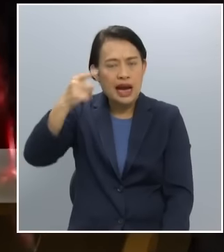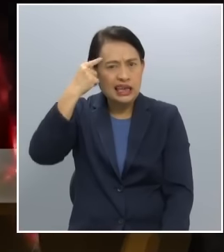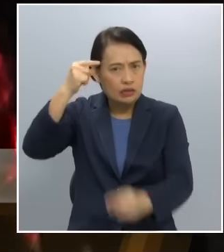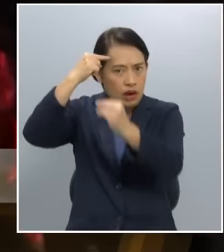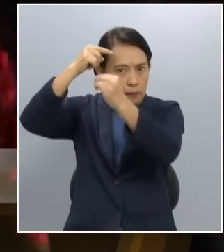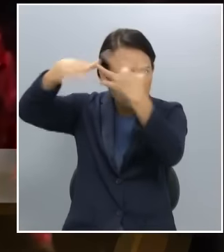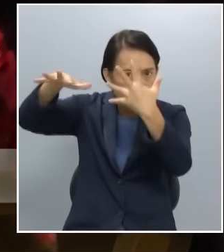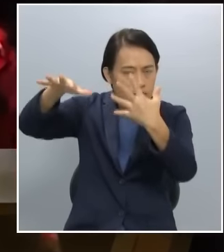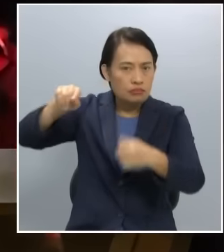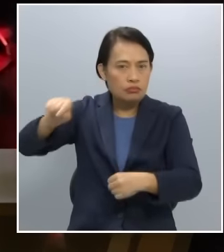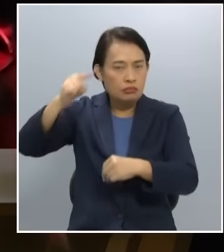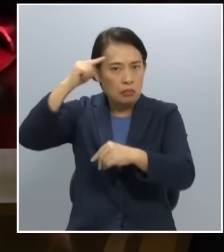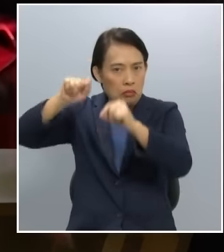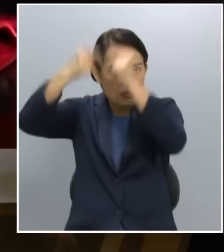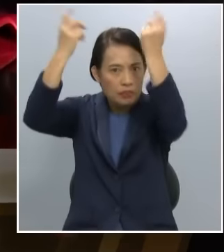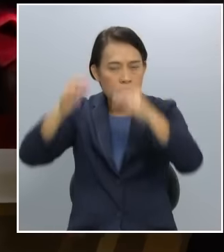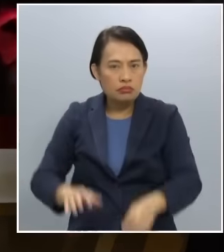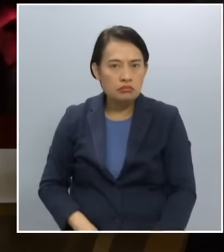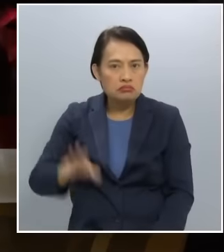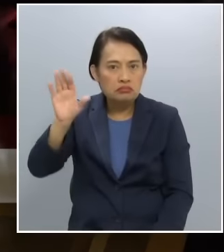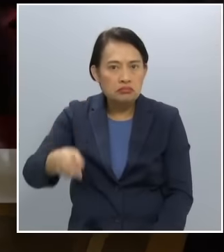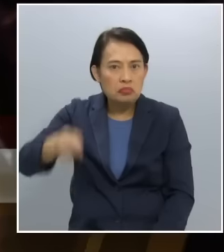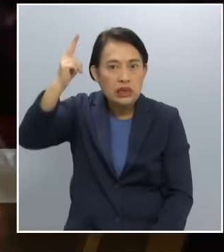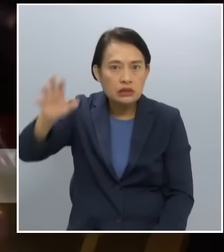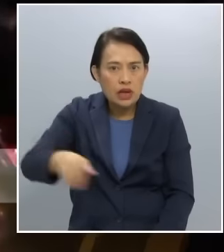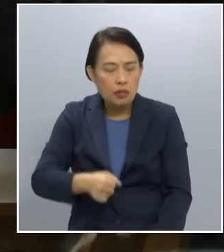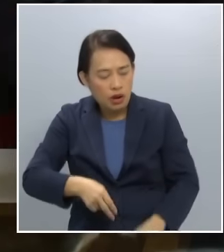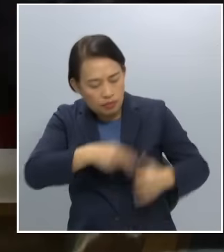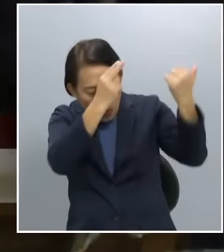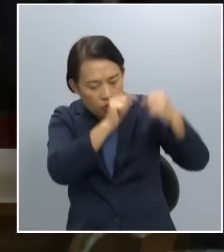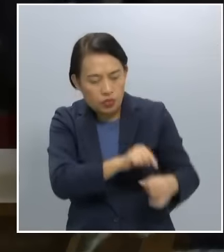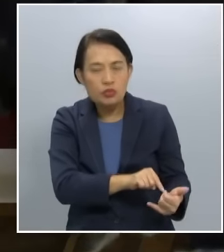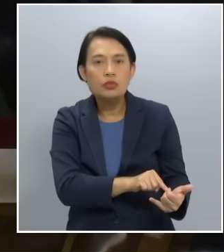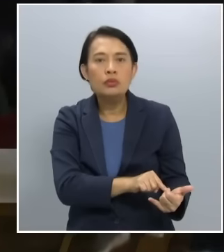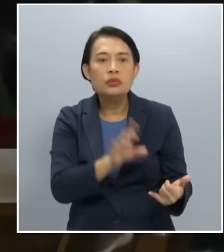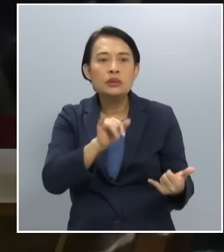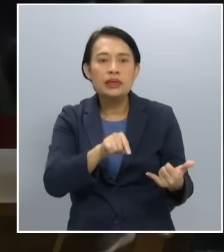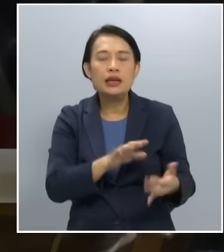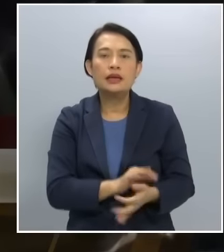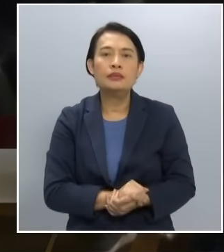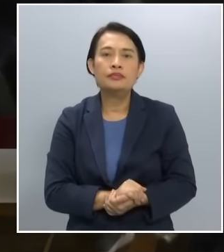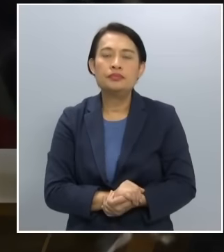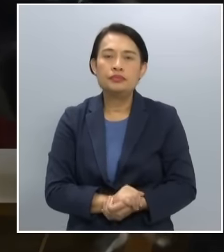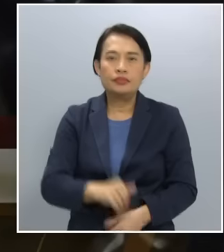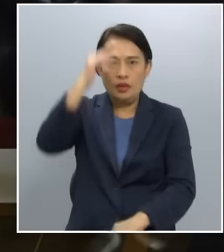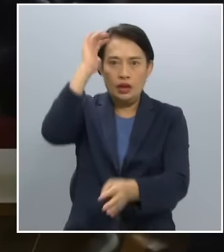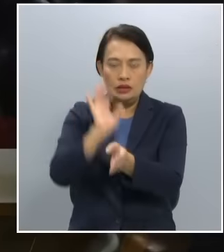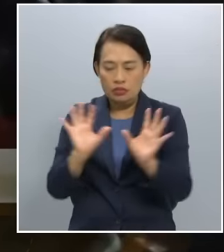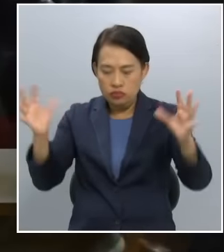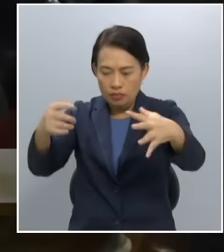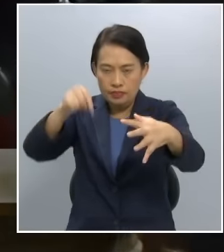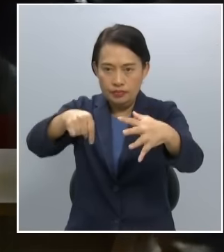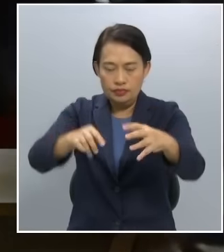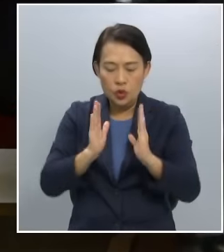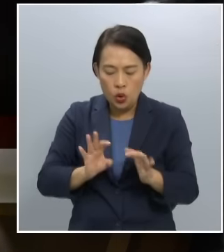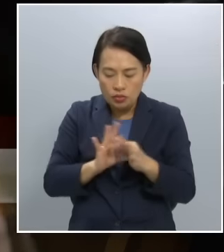เลยคลั่งจู่ๆเอาปืนมายิงคนอื่นซึ่งความจริงก็เป็นญาติกันเนี่ยตำรวจนำกำบังปิดล้อมและกันผู้